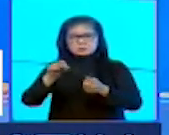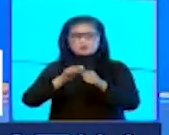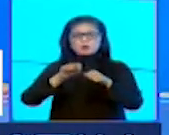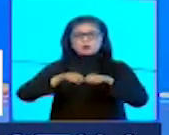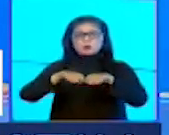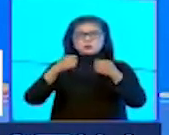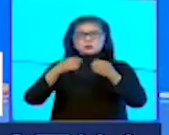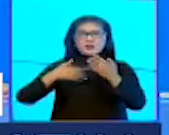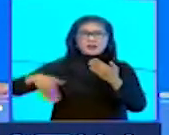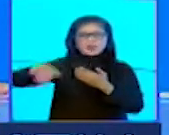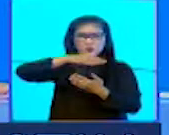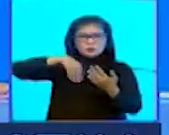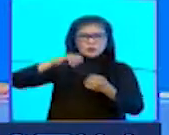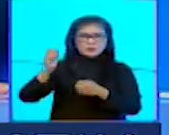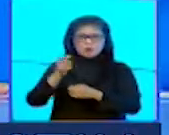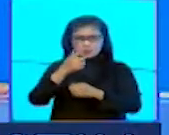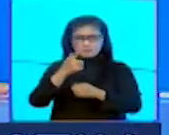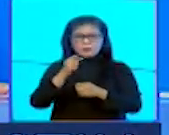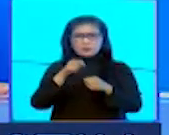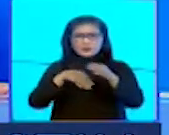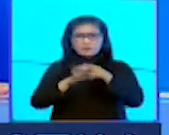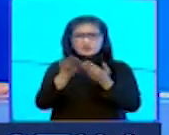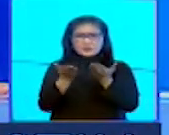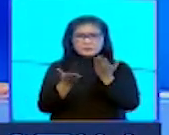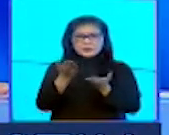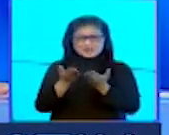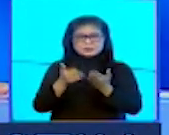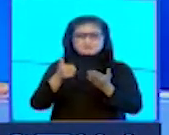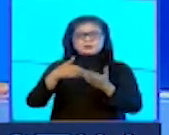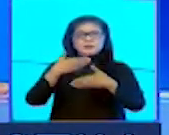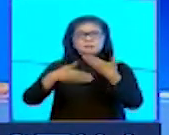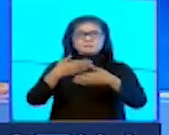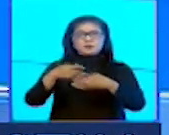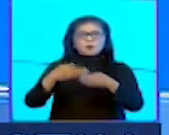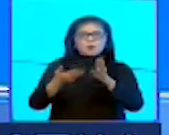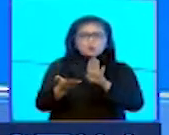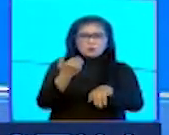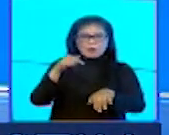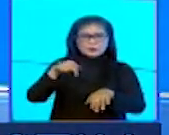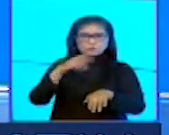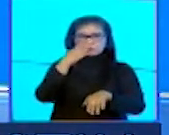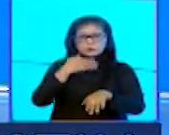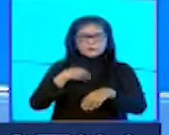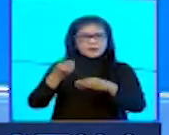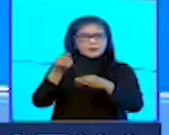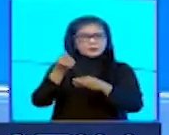Melalui aplikasi ini, sampah plastik akan dikelola lebih profesional dan didaur ulang sehingga memiliki nilai